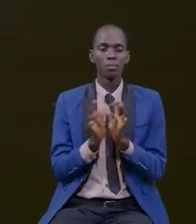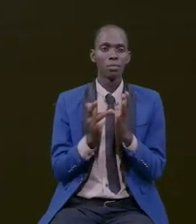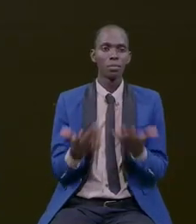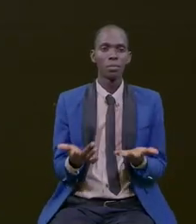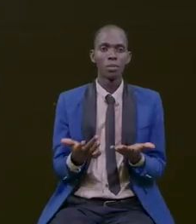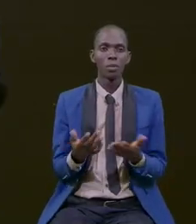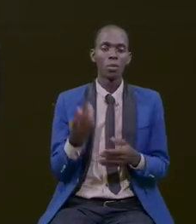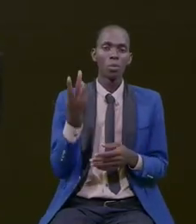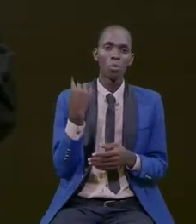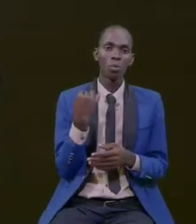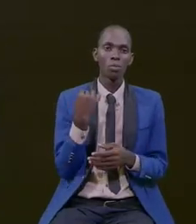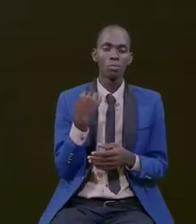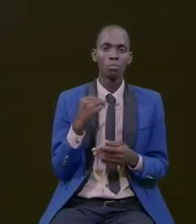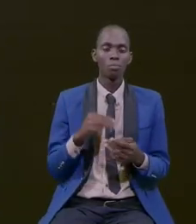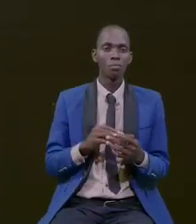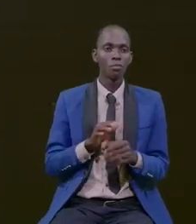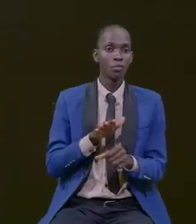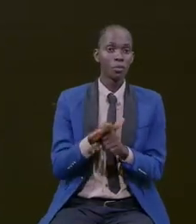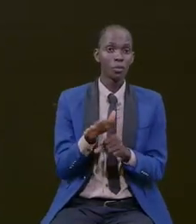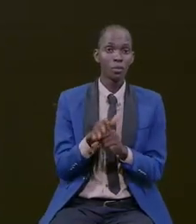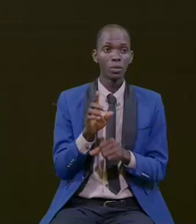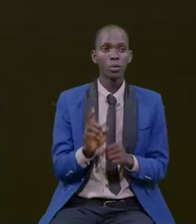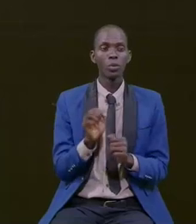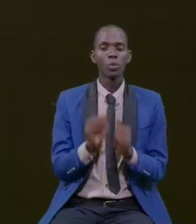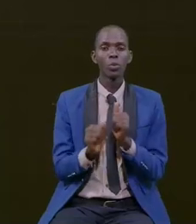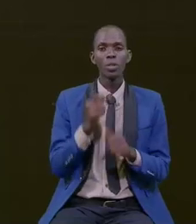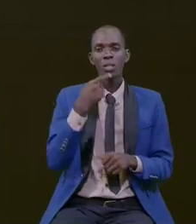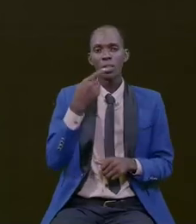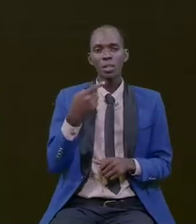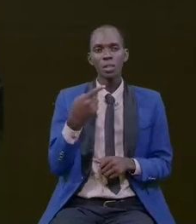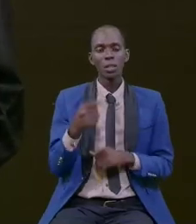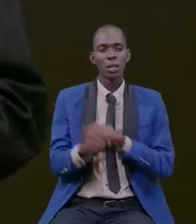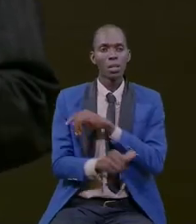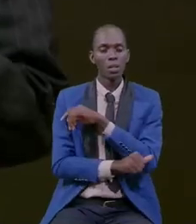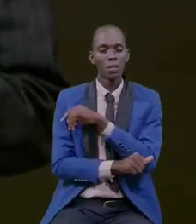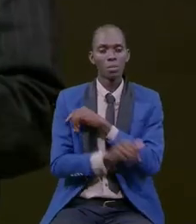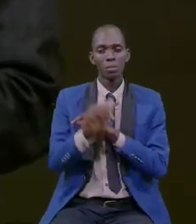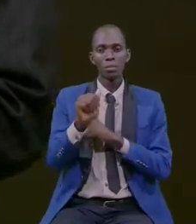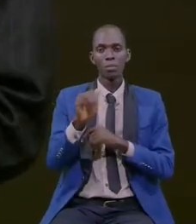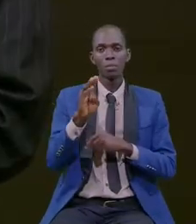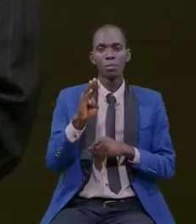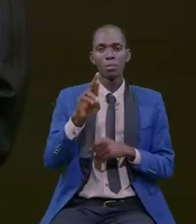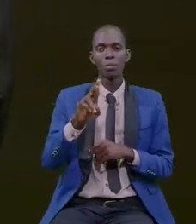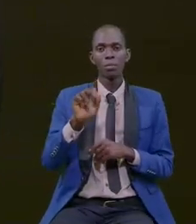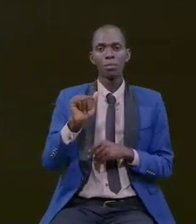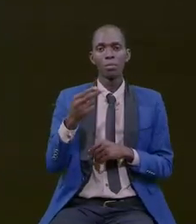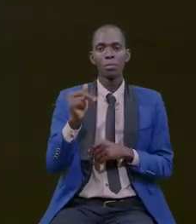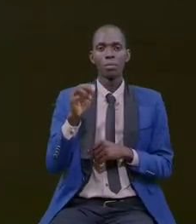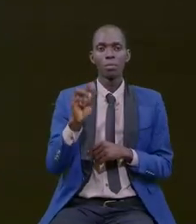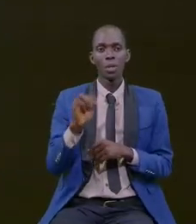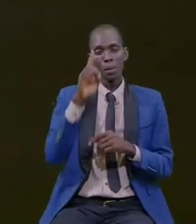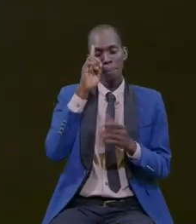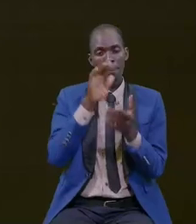s'accomplit ce que dit l'Écriture Abraham crut à Dieu